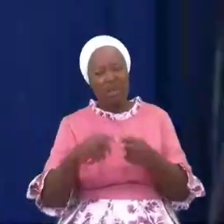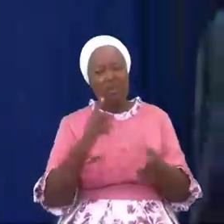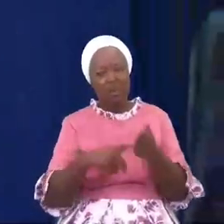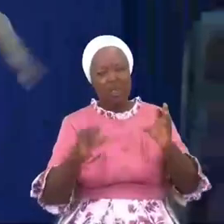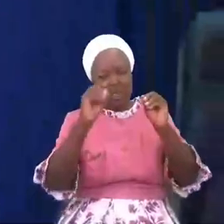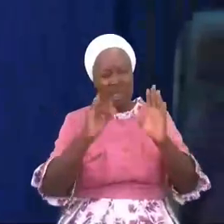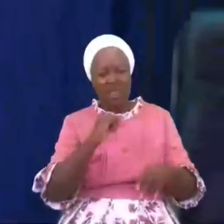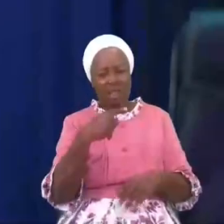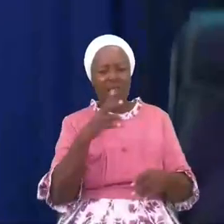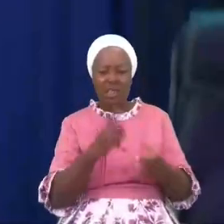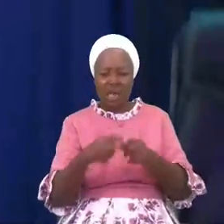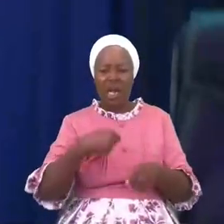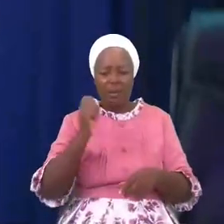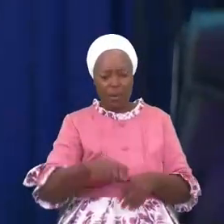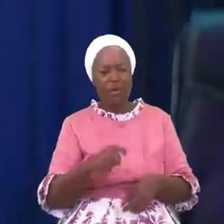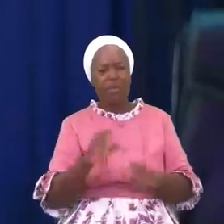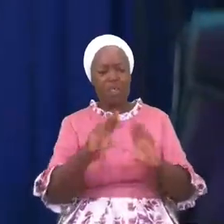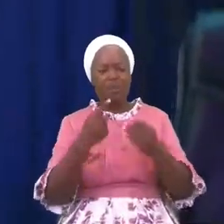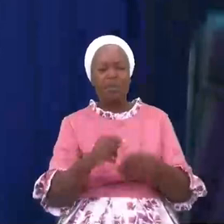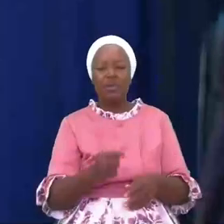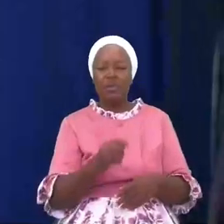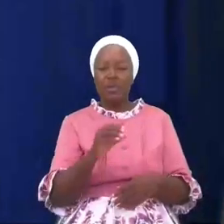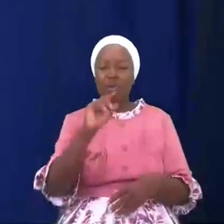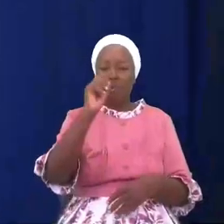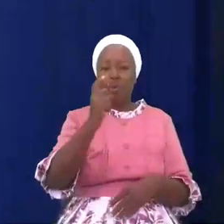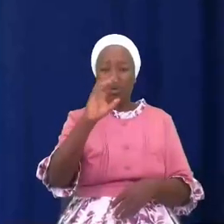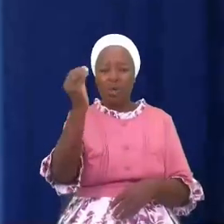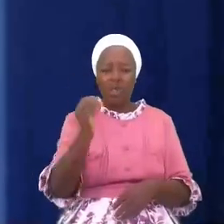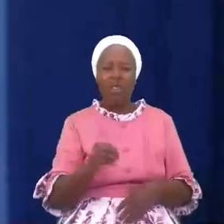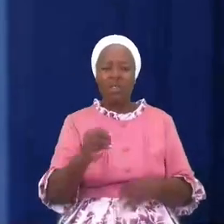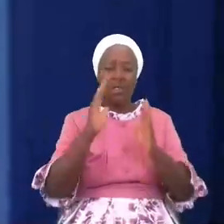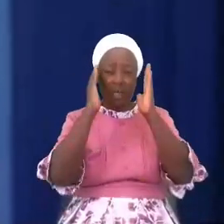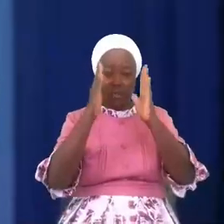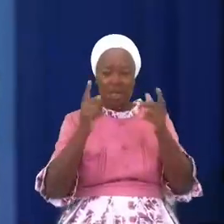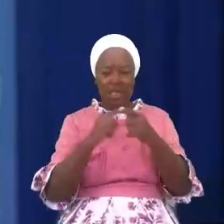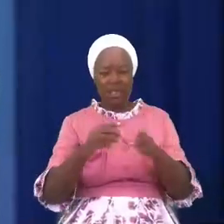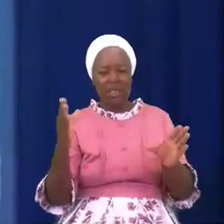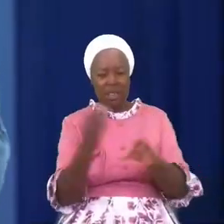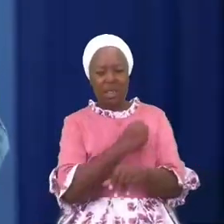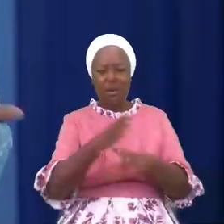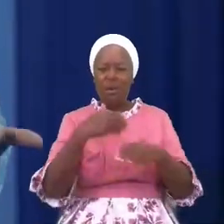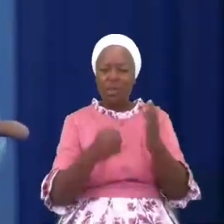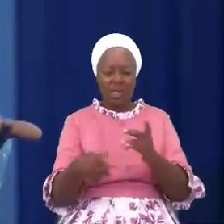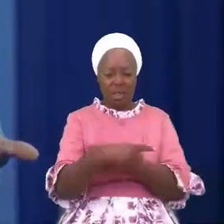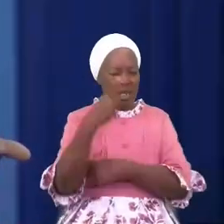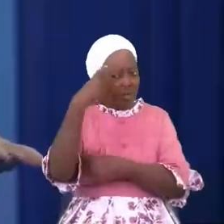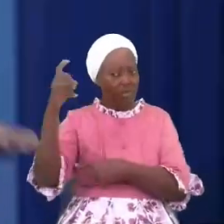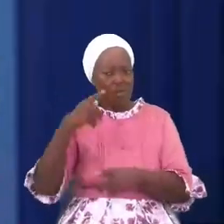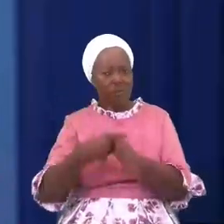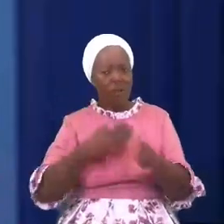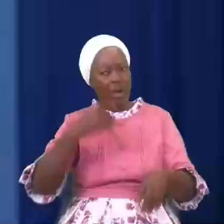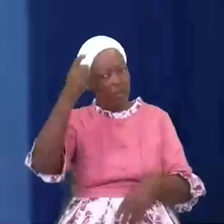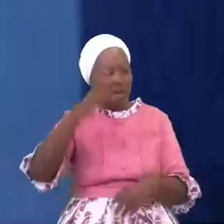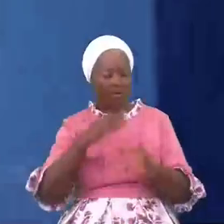je dois alors prêter attention. Et j'ai enlevé les rêvasseries de mon esprit. Et